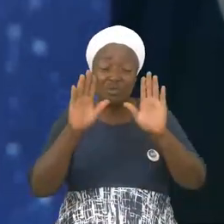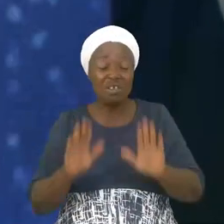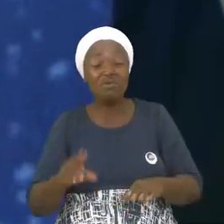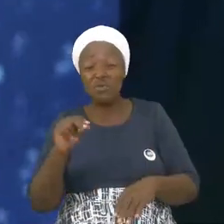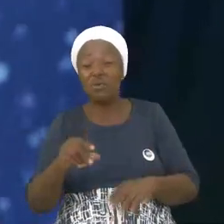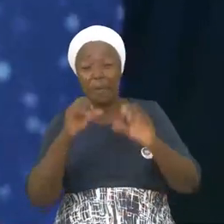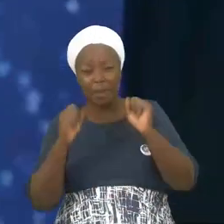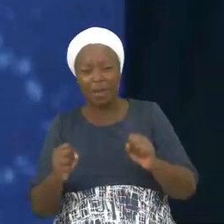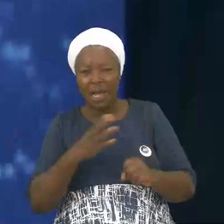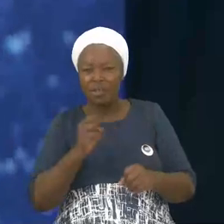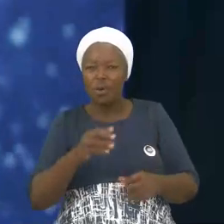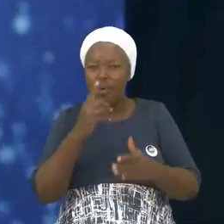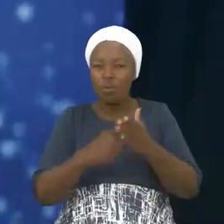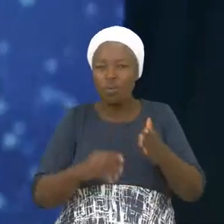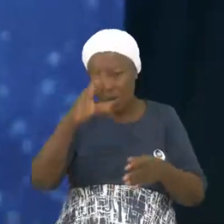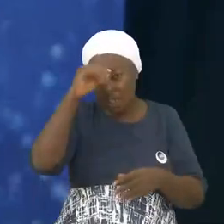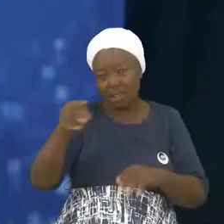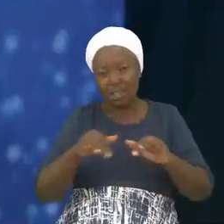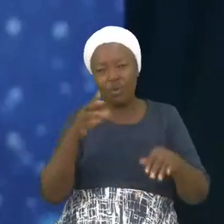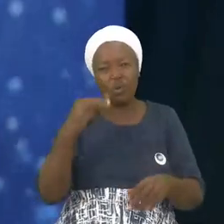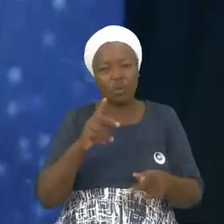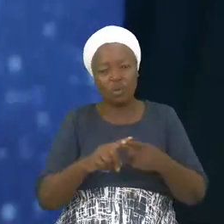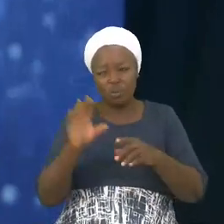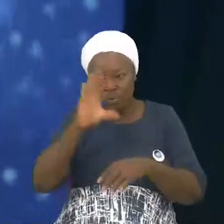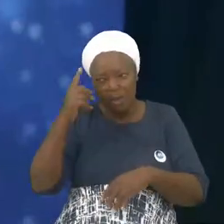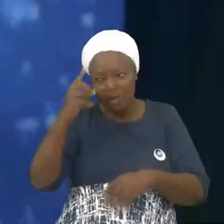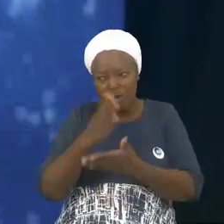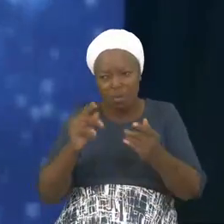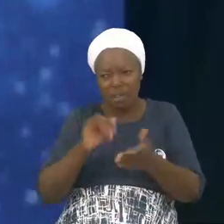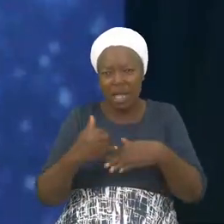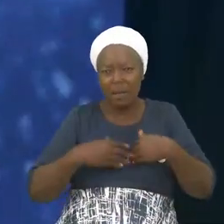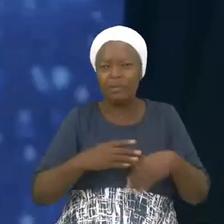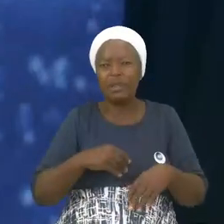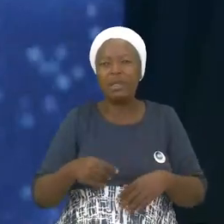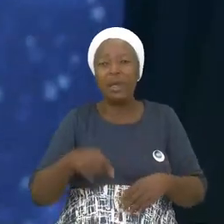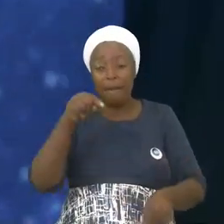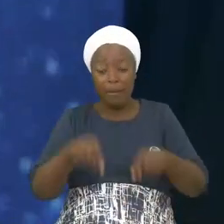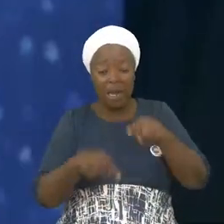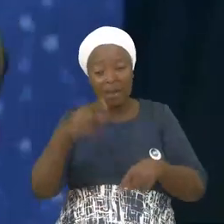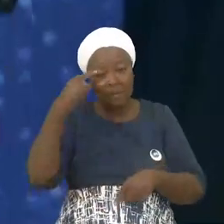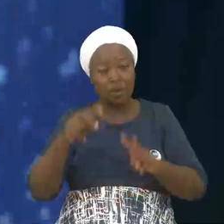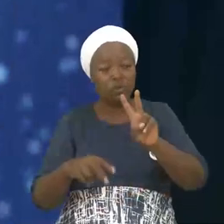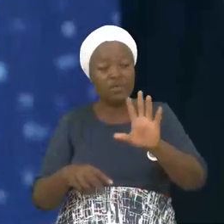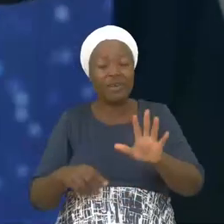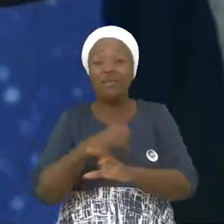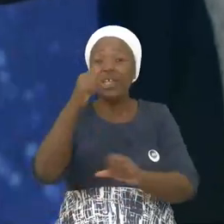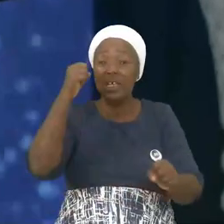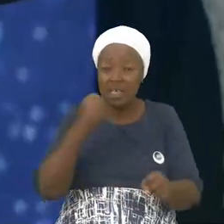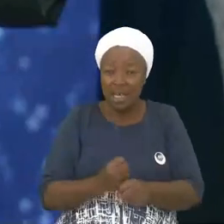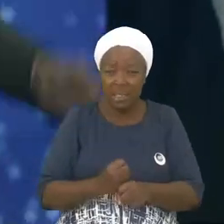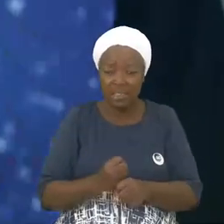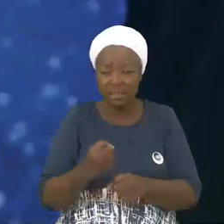à ces gens-là. Pas de miracle, pas de puissance. Et ce qu'il a fait, il est allé chercher quelqu'un qui